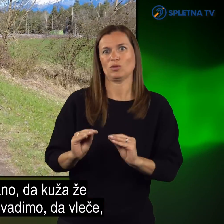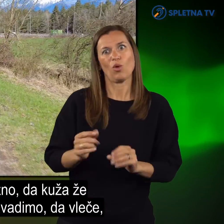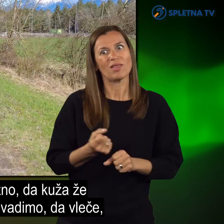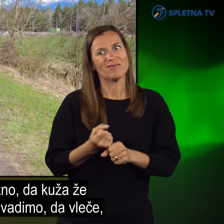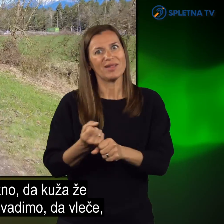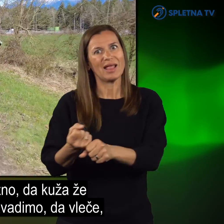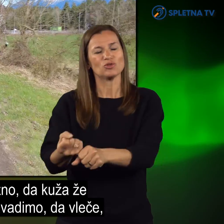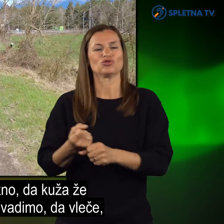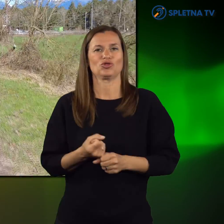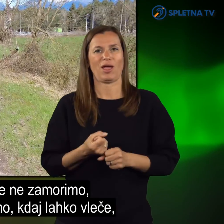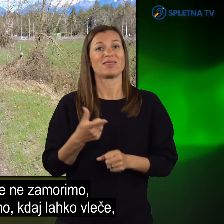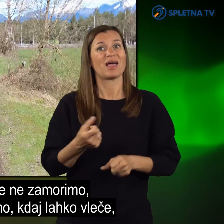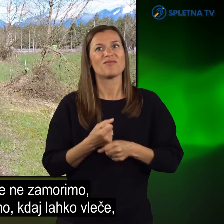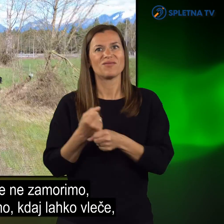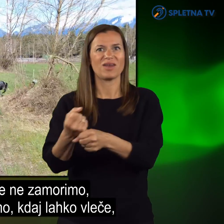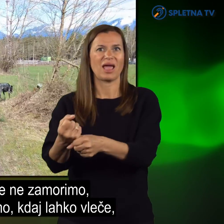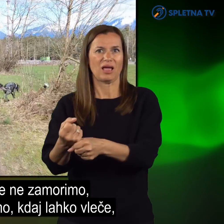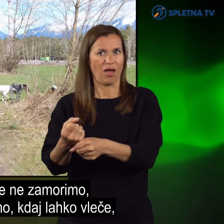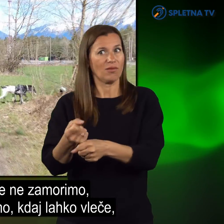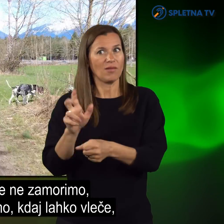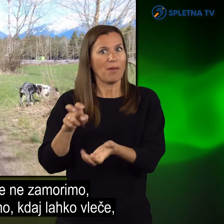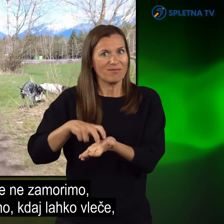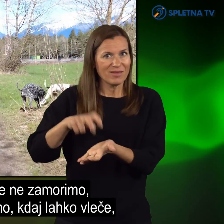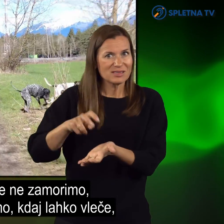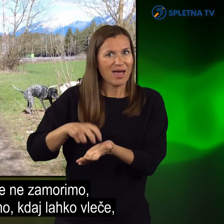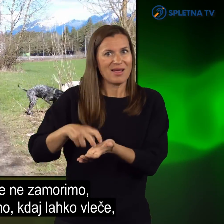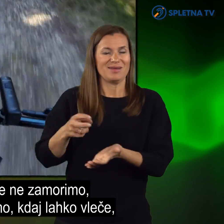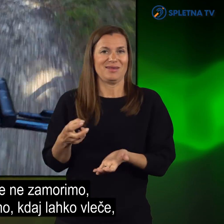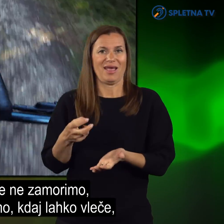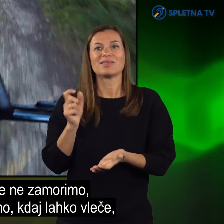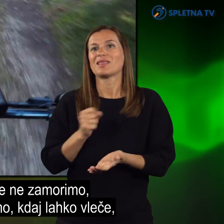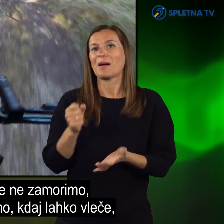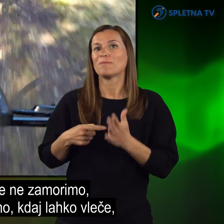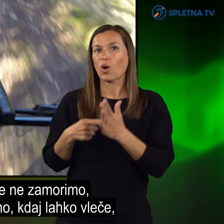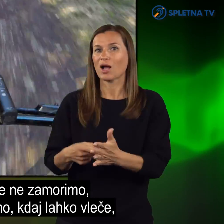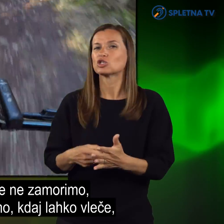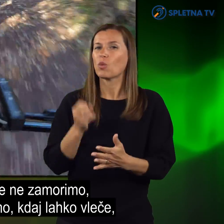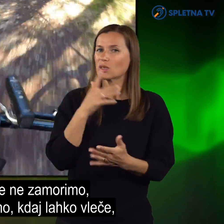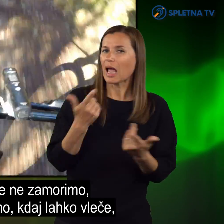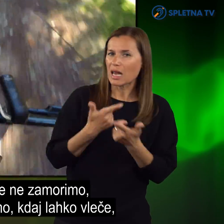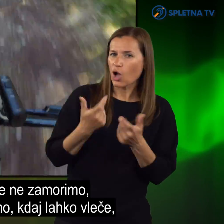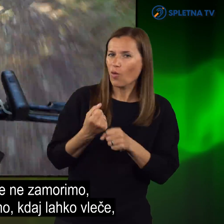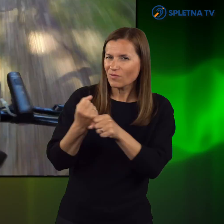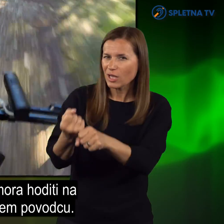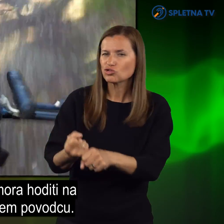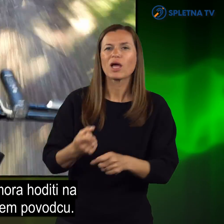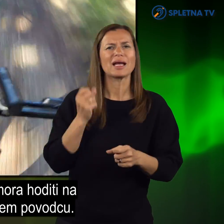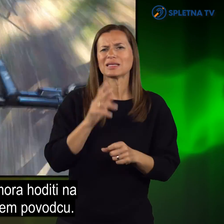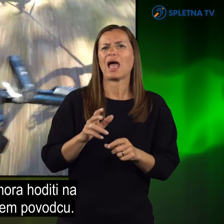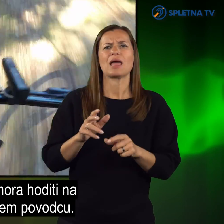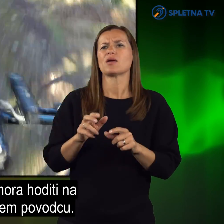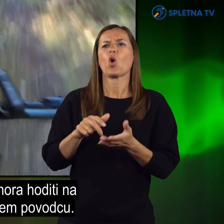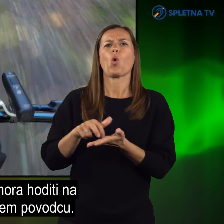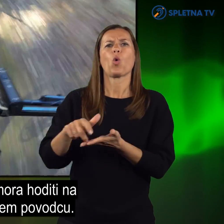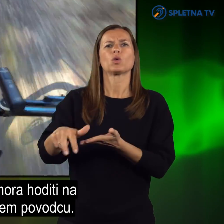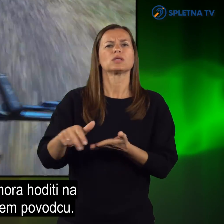navadimo, da vleče, se pravi, da ga te vleke ne zamorimo, da mu pokažemo, kdaj se lahko vleče, kdaj se mora